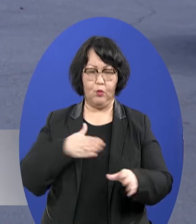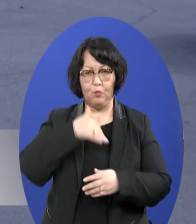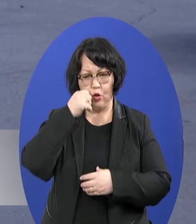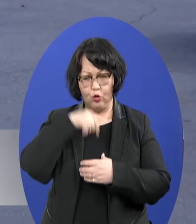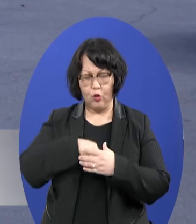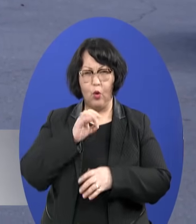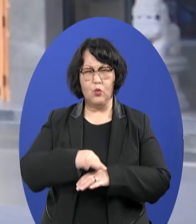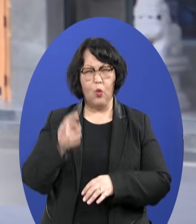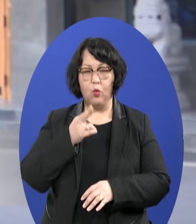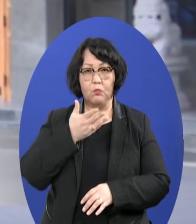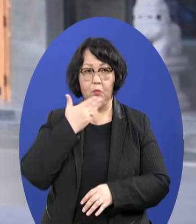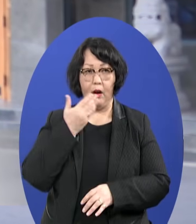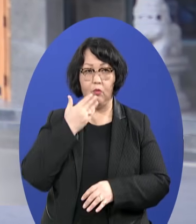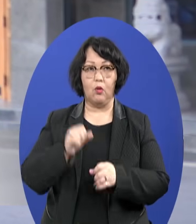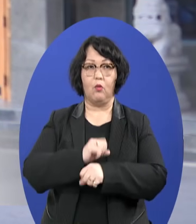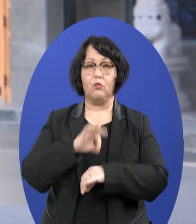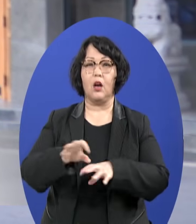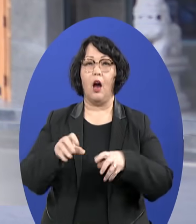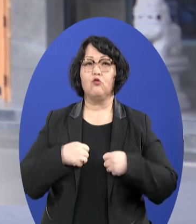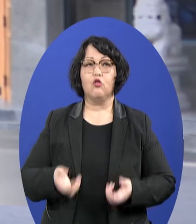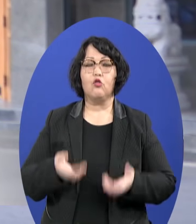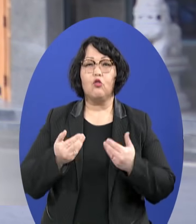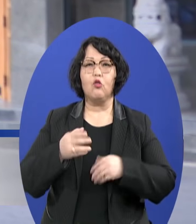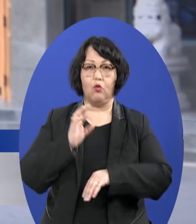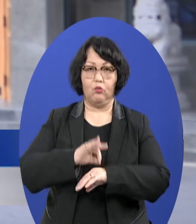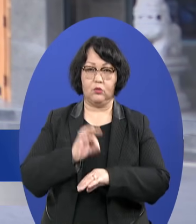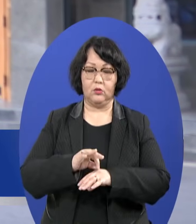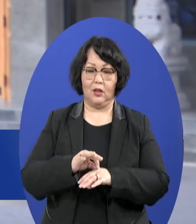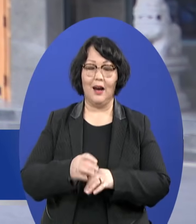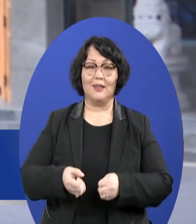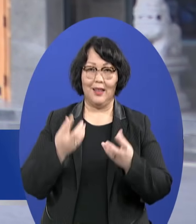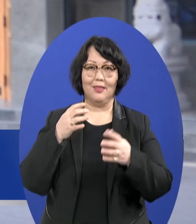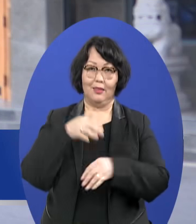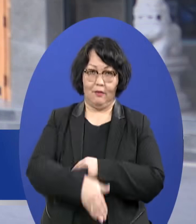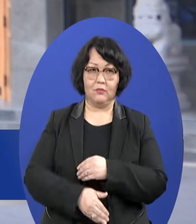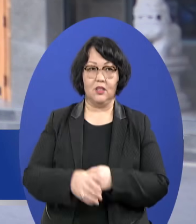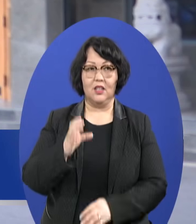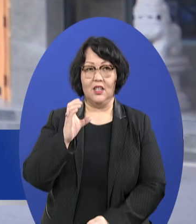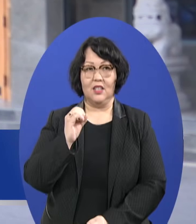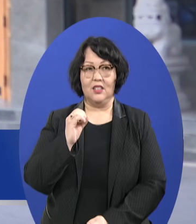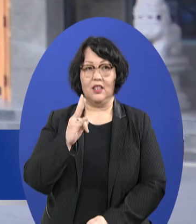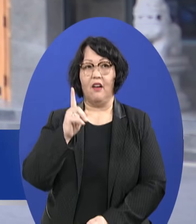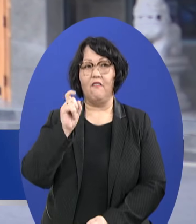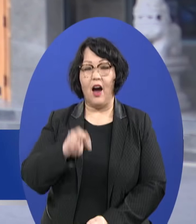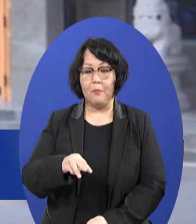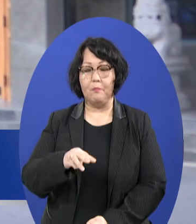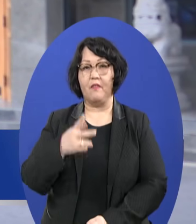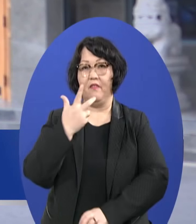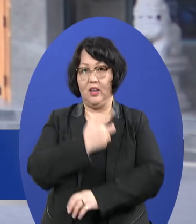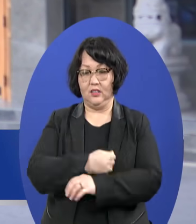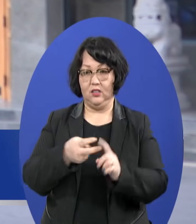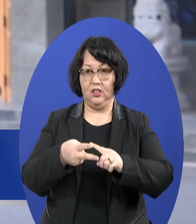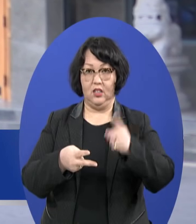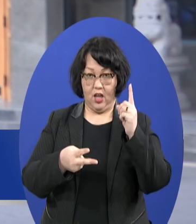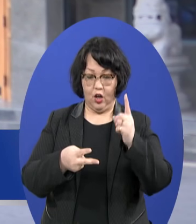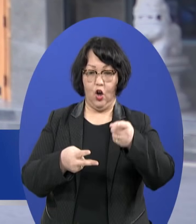өвдсөн гэлээ. Синофармын вакцины 2 дахь тунгаа хийлгчээд маргааш нь бол шинжилгээ өгсөн. Угаасаа нэг ажлын